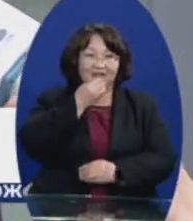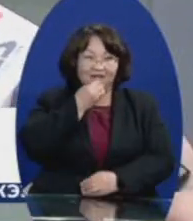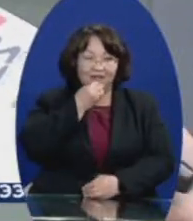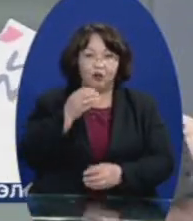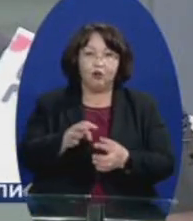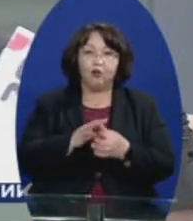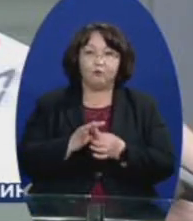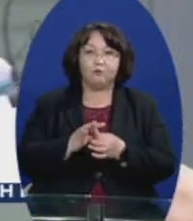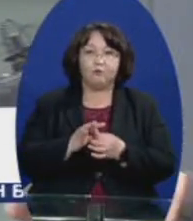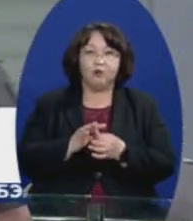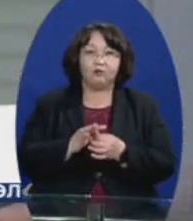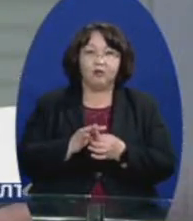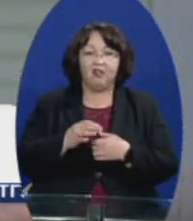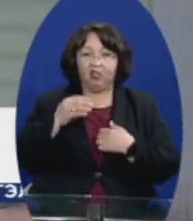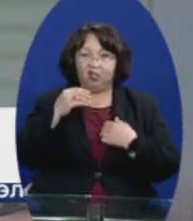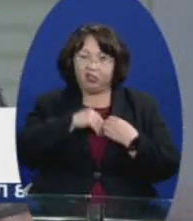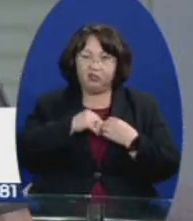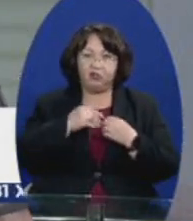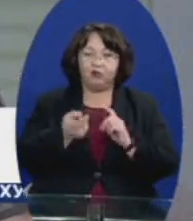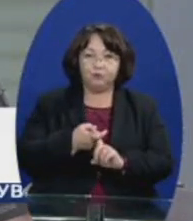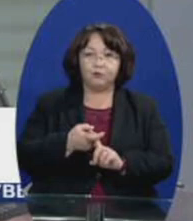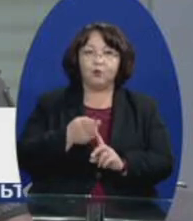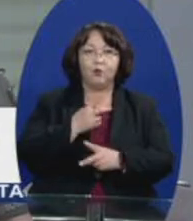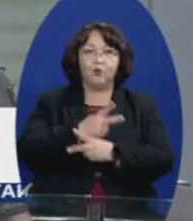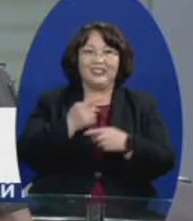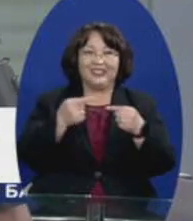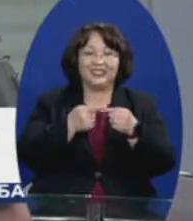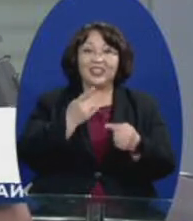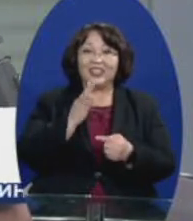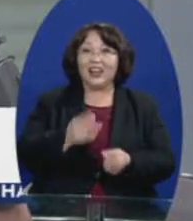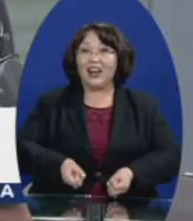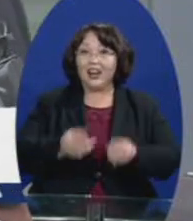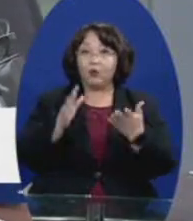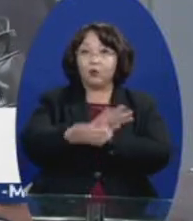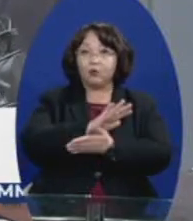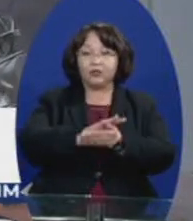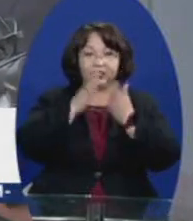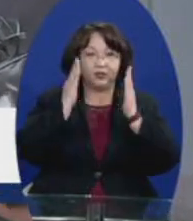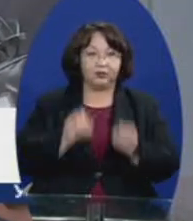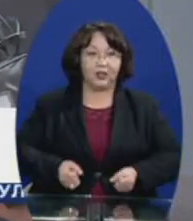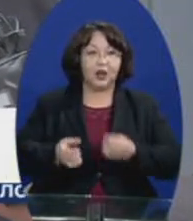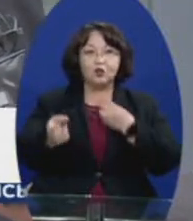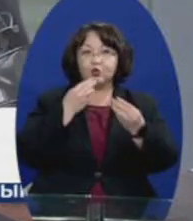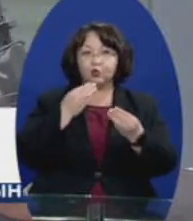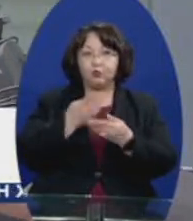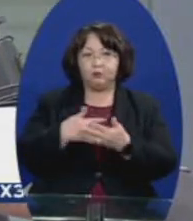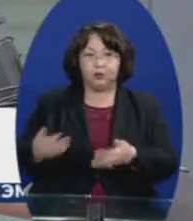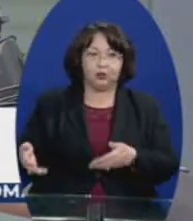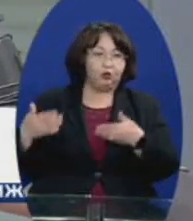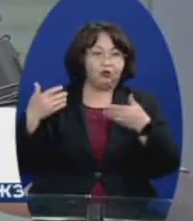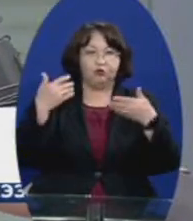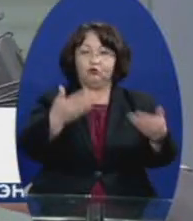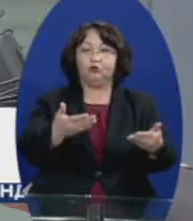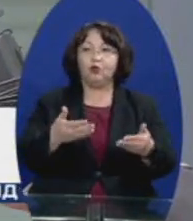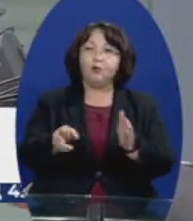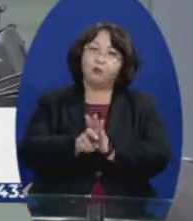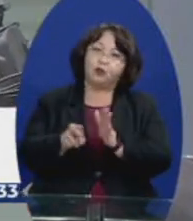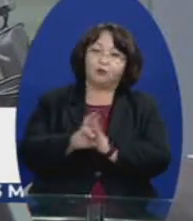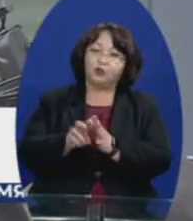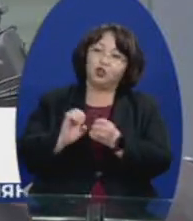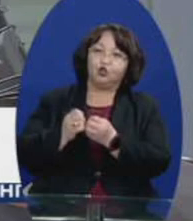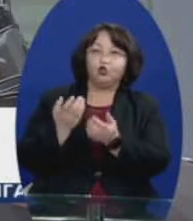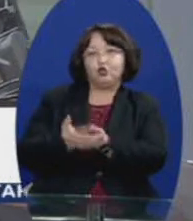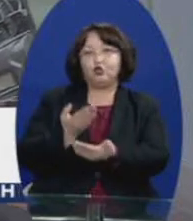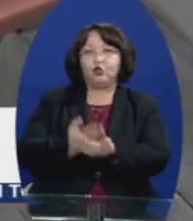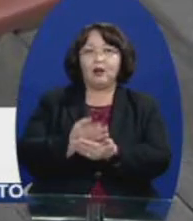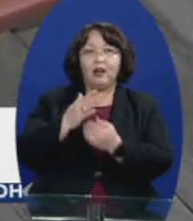одоо холбоотой хэрэгүүд дээр хурдан хугацаанд шийдвэр гаргаад одоо шүүх рүү шийдэх нөхцөлийг бүрдүүлж өгөөч л гэж авлигатай